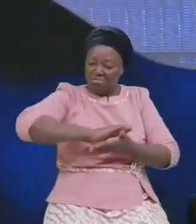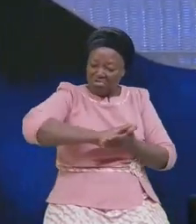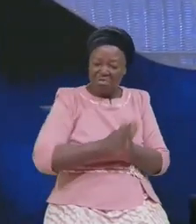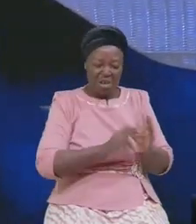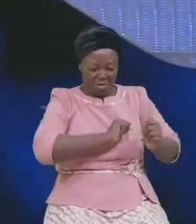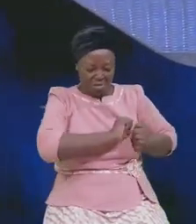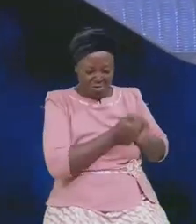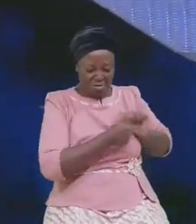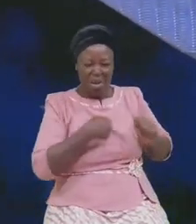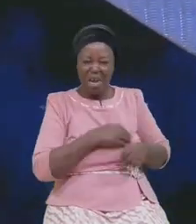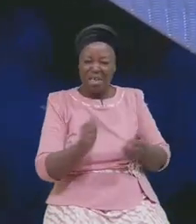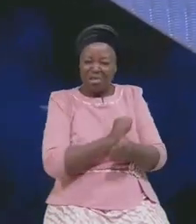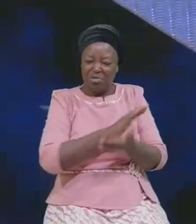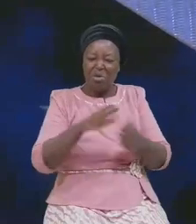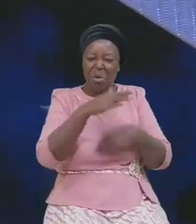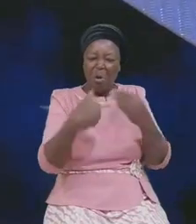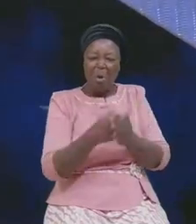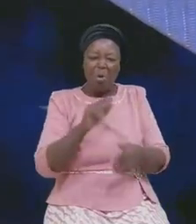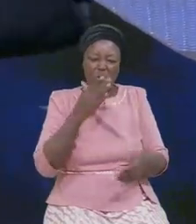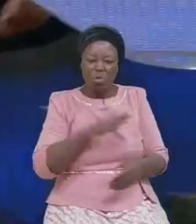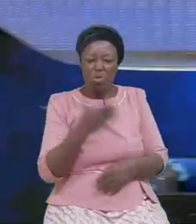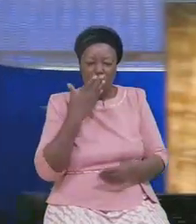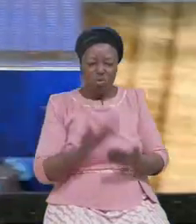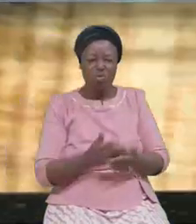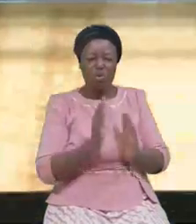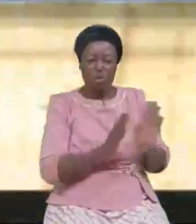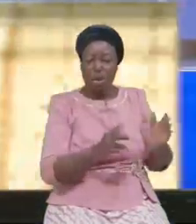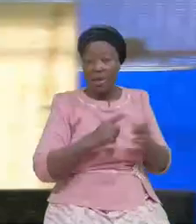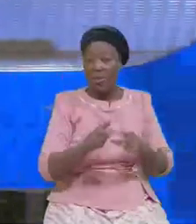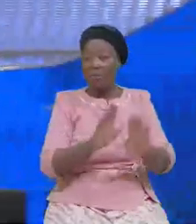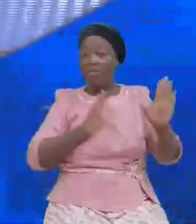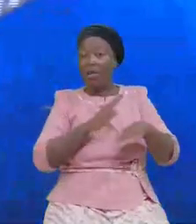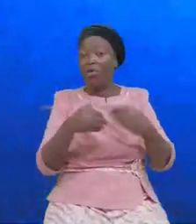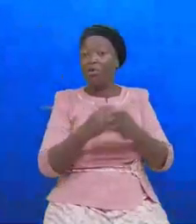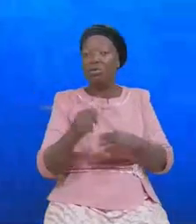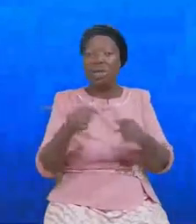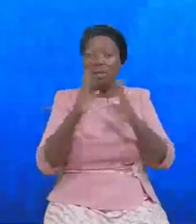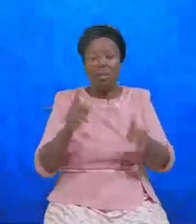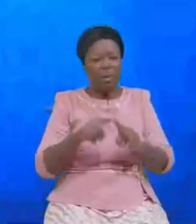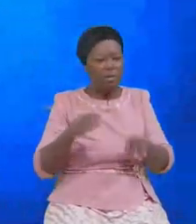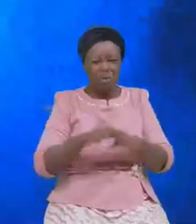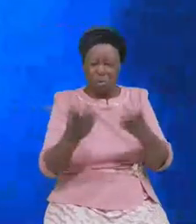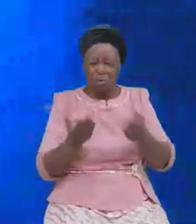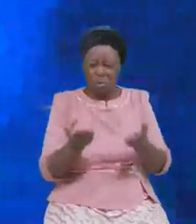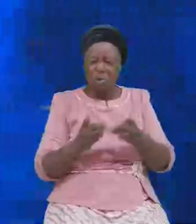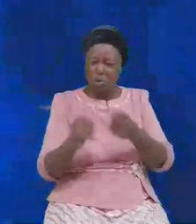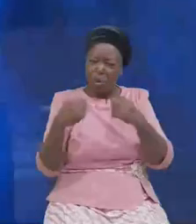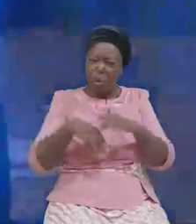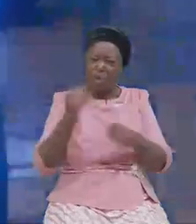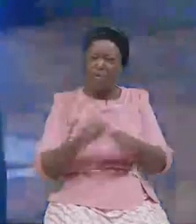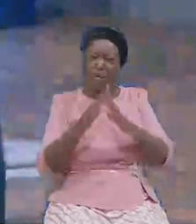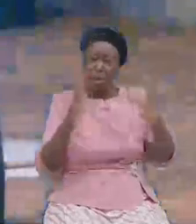plan dans mes mains. Et nous avons peur de ces ennemis. Nous ne voulons même pas sortir de la maison. Mais vous savez, déjà, il a envoyé